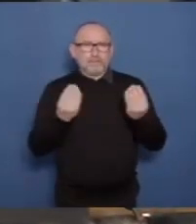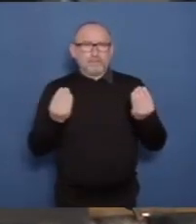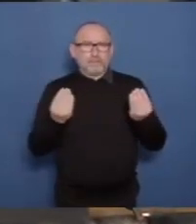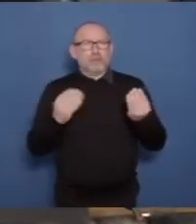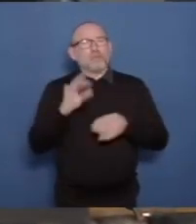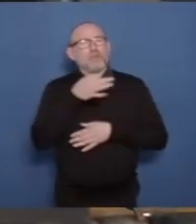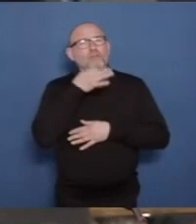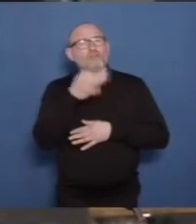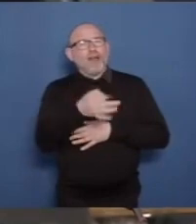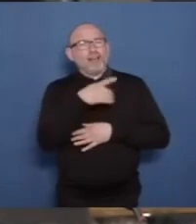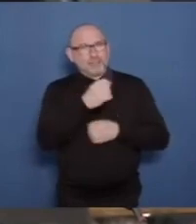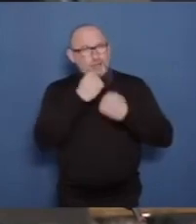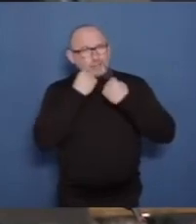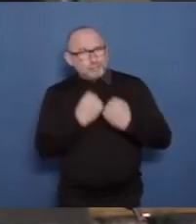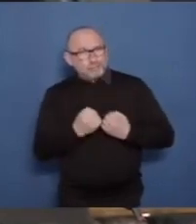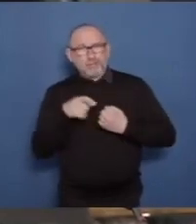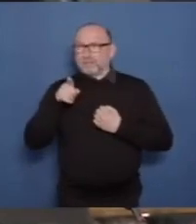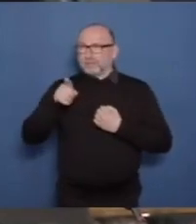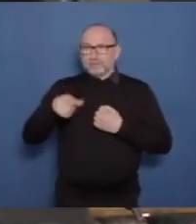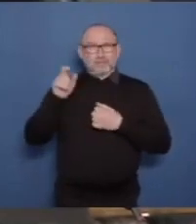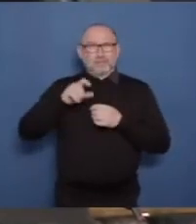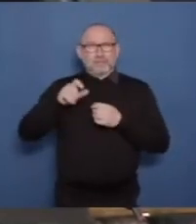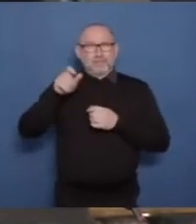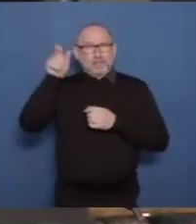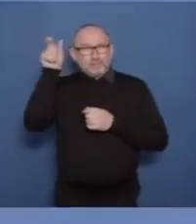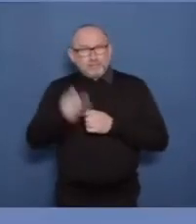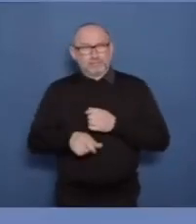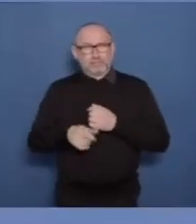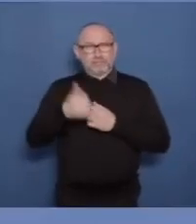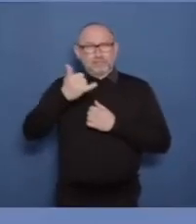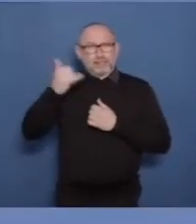sind Sie auch wütend, dass Kinder im Gazastreifen sterben?